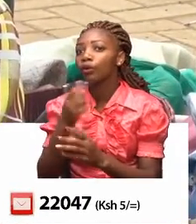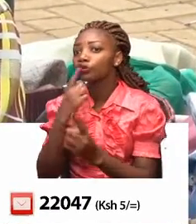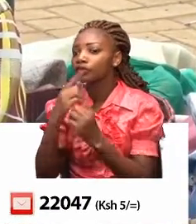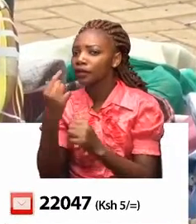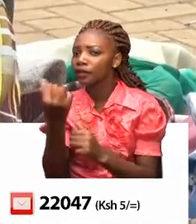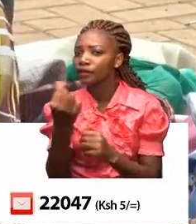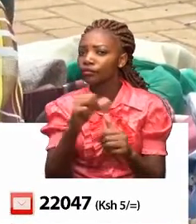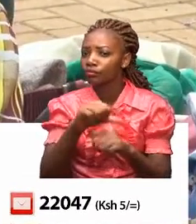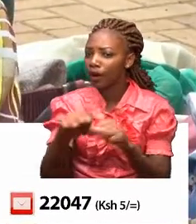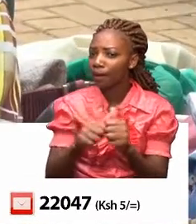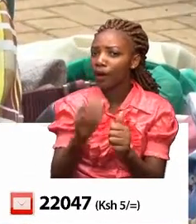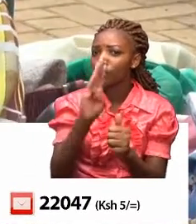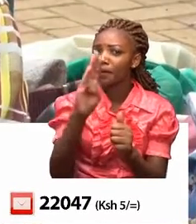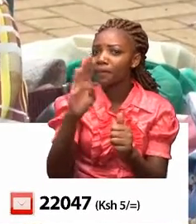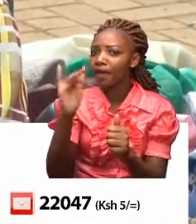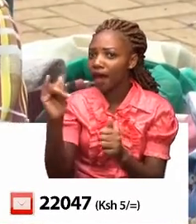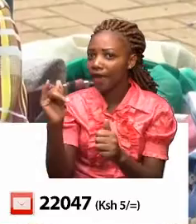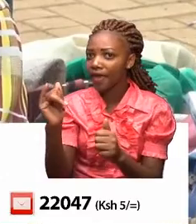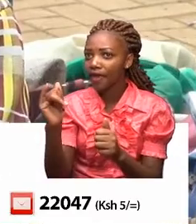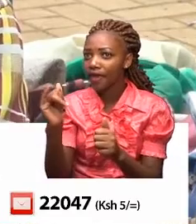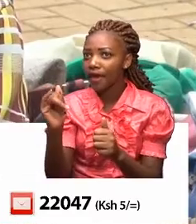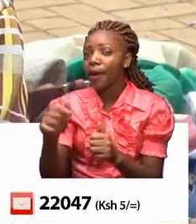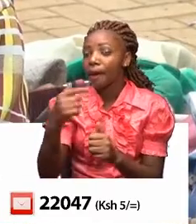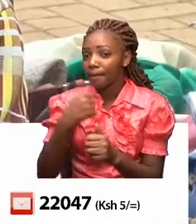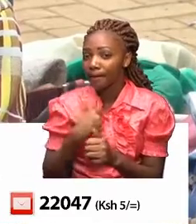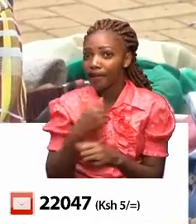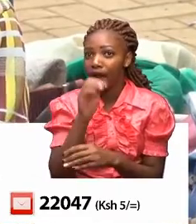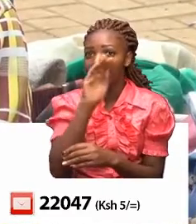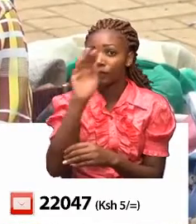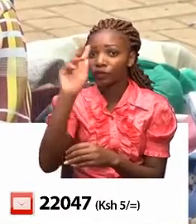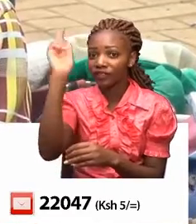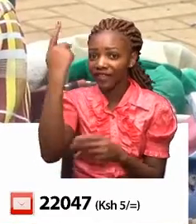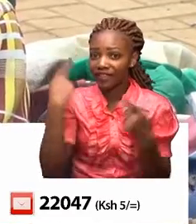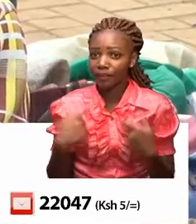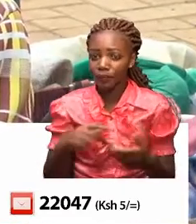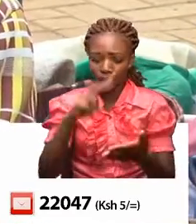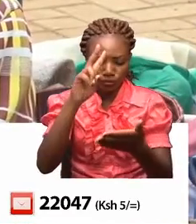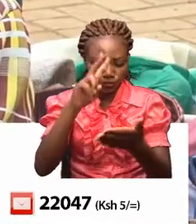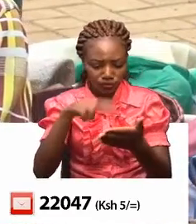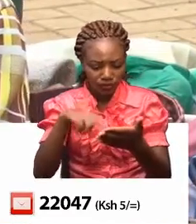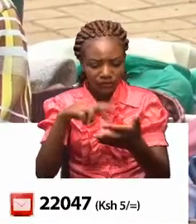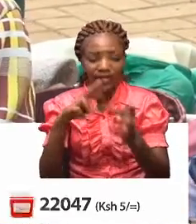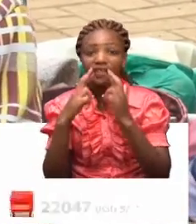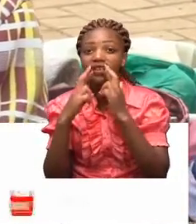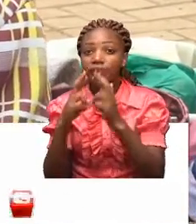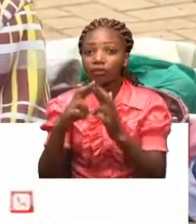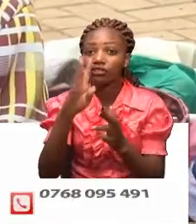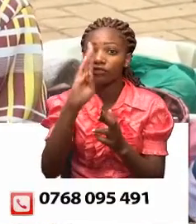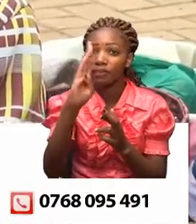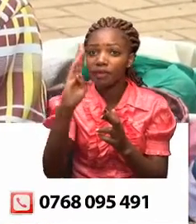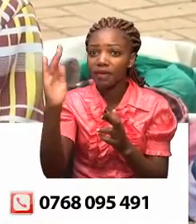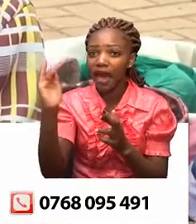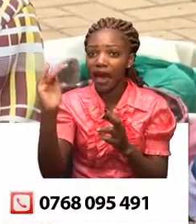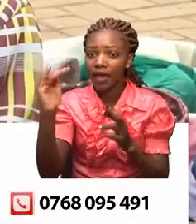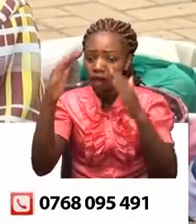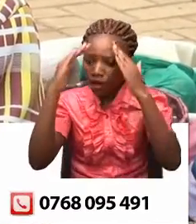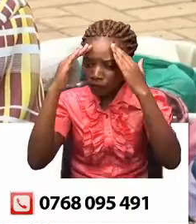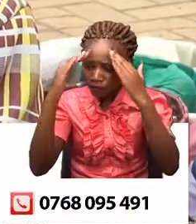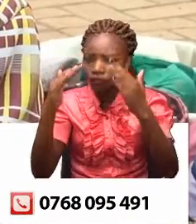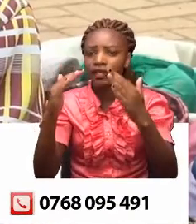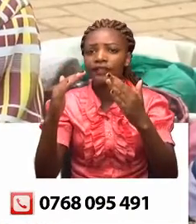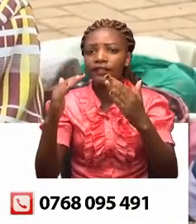na BBI. Mimi ninaomba Wakenya waweze kusoma hiyo BBI kwa makini. Sisi kwa